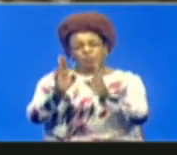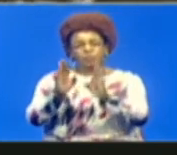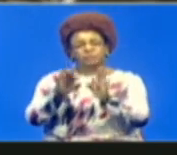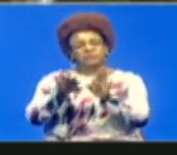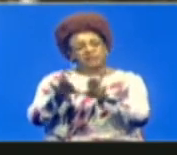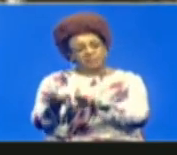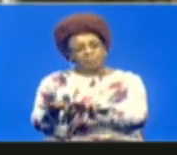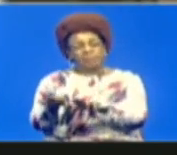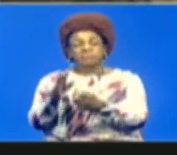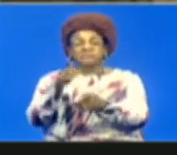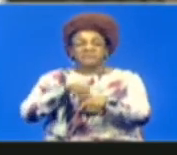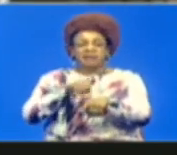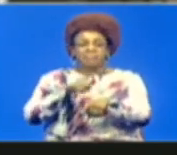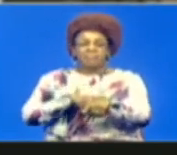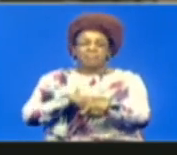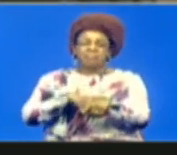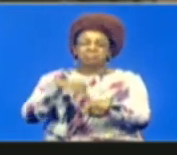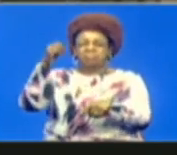stima zikipotea